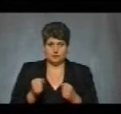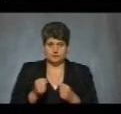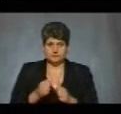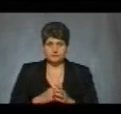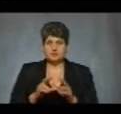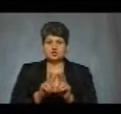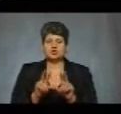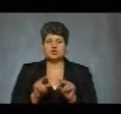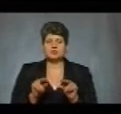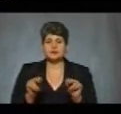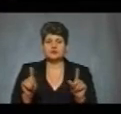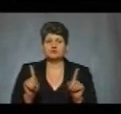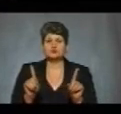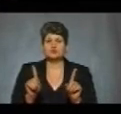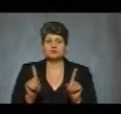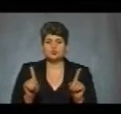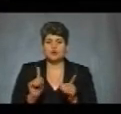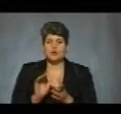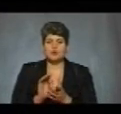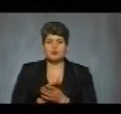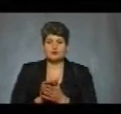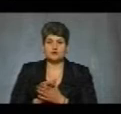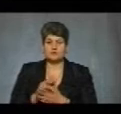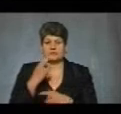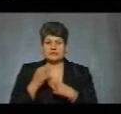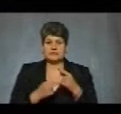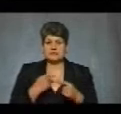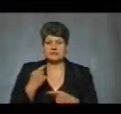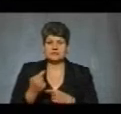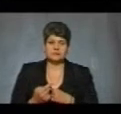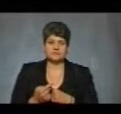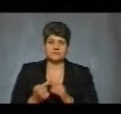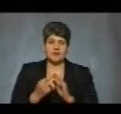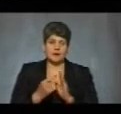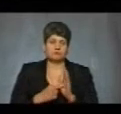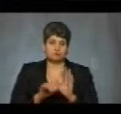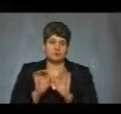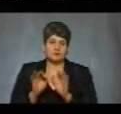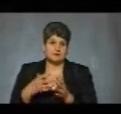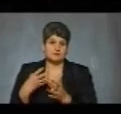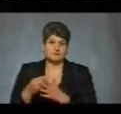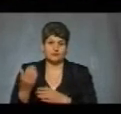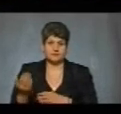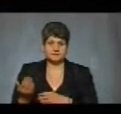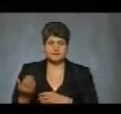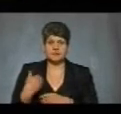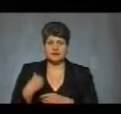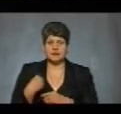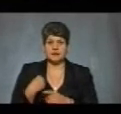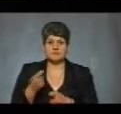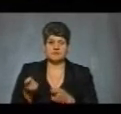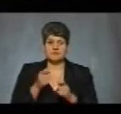Щасливі, що узнаємо ці традиції, обичаї і поділимося, звісно, своїми. Я привіз у